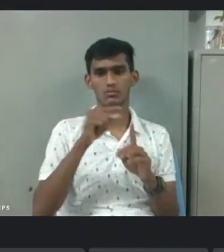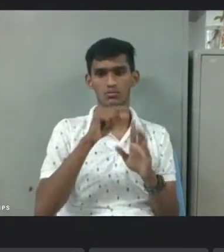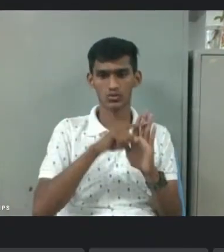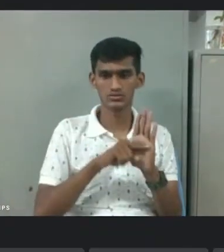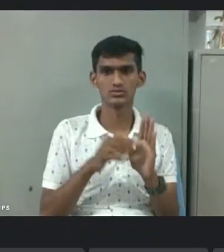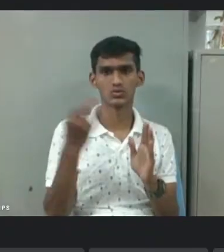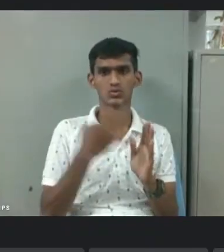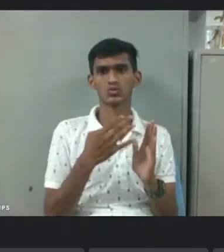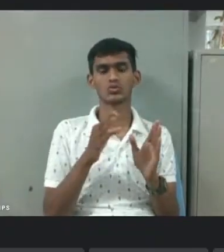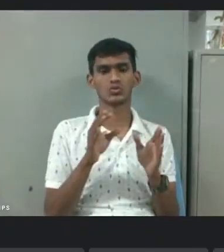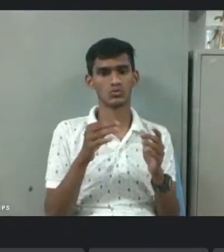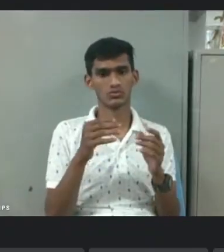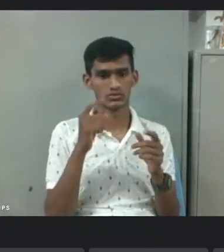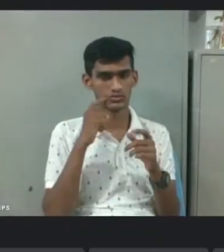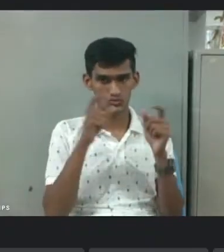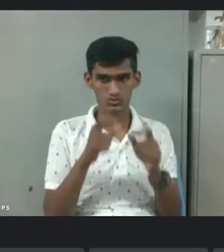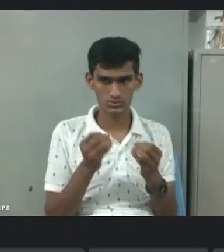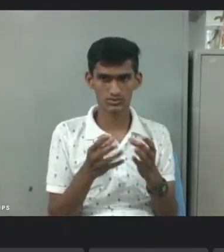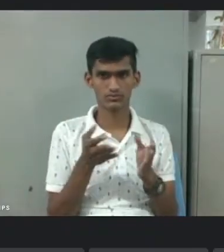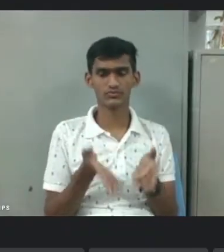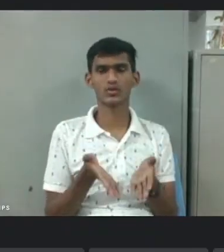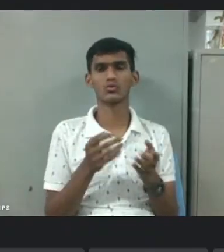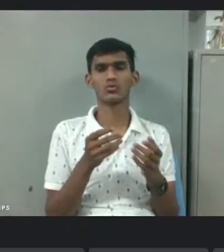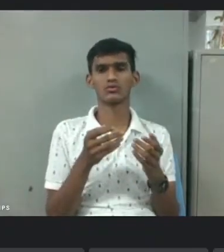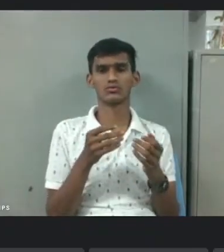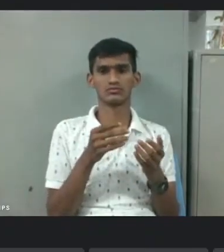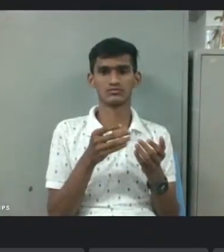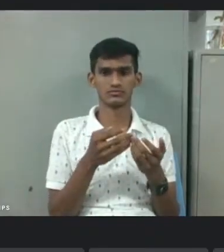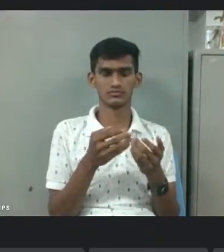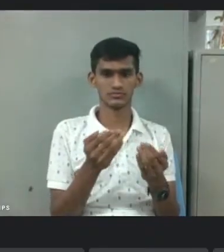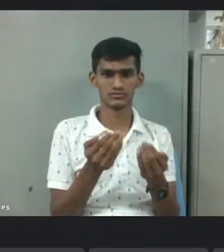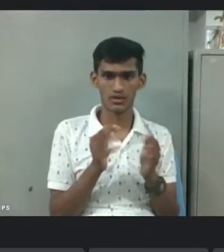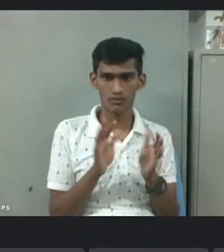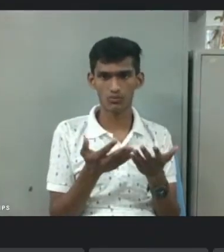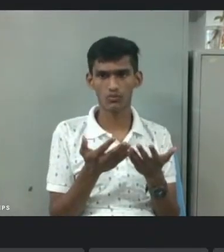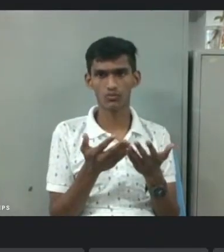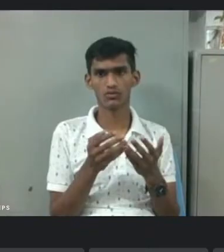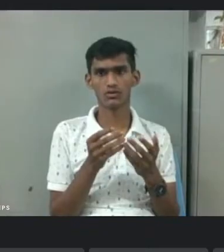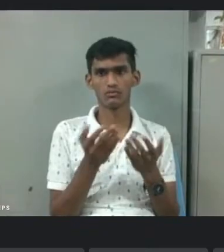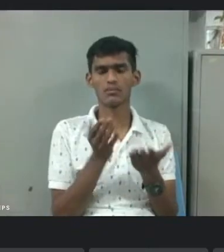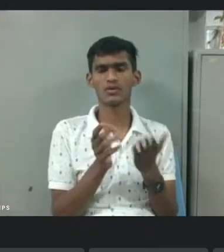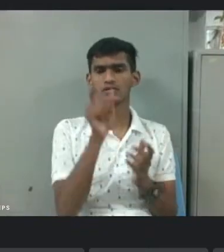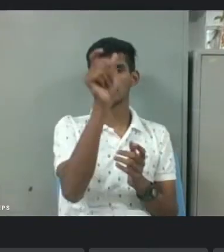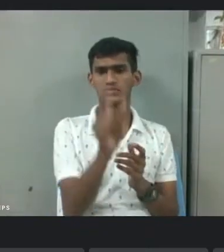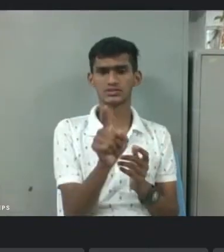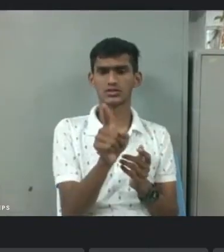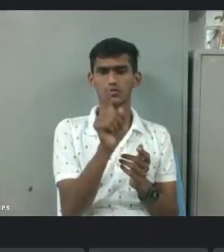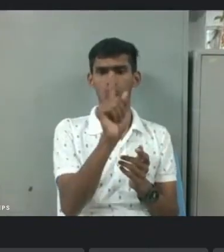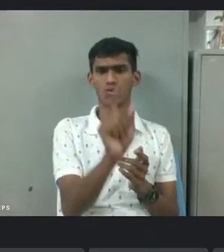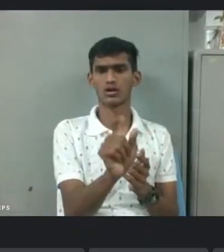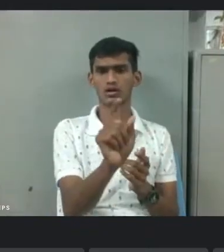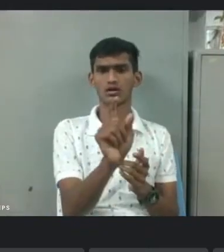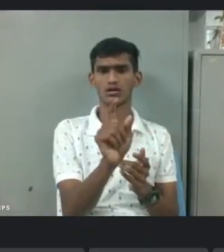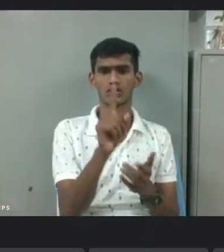എനിക്കറിയില്ല എങ്ങനെയാണ് ഇത് ഉറപ്പുവരുത്തുക. തീർച്ചയായിട്ടും ഒരു വ്യക്തി ഒരു വിചാരിച്ചാലും ചിലപ്പോൾ